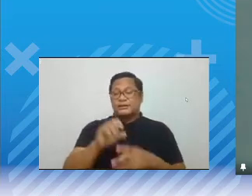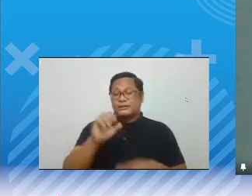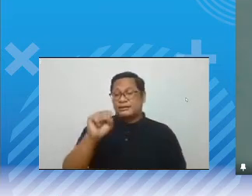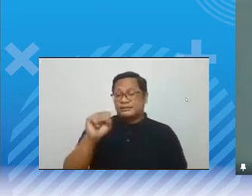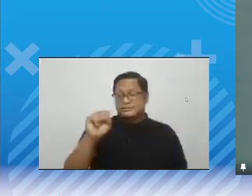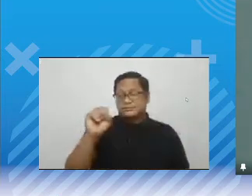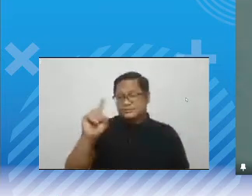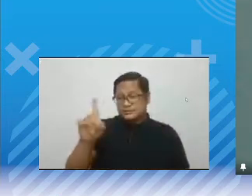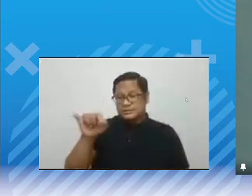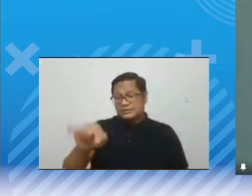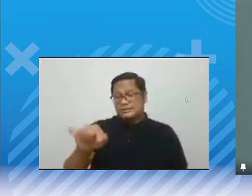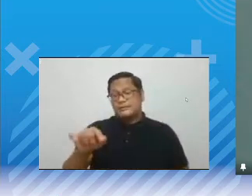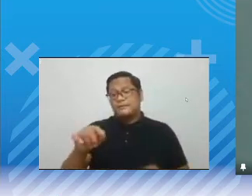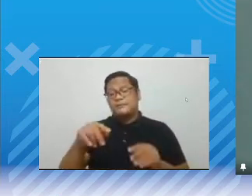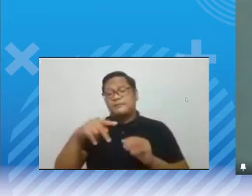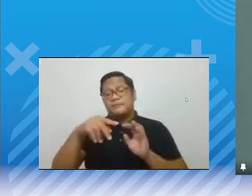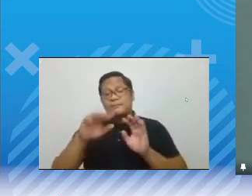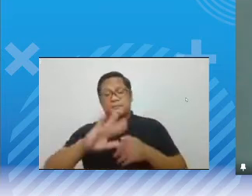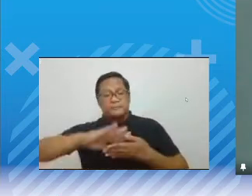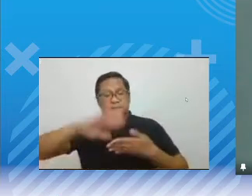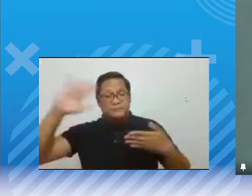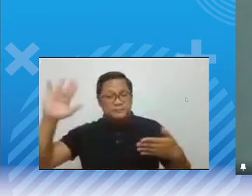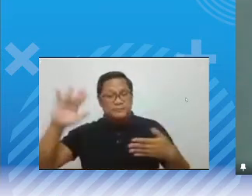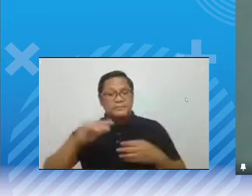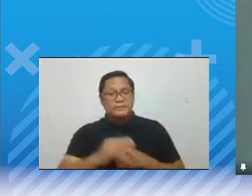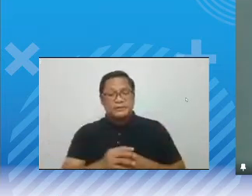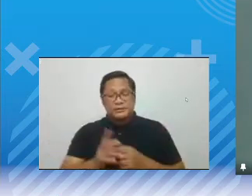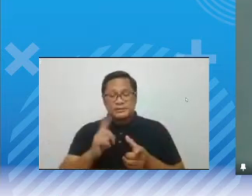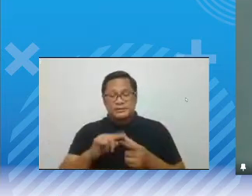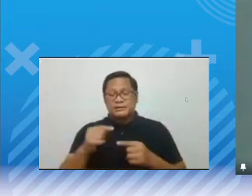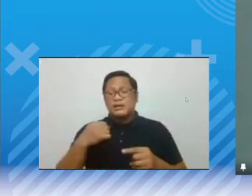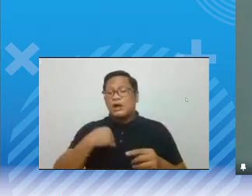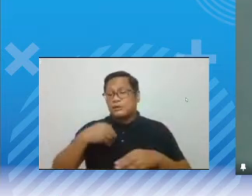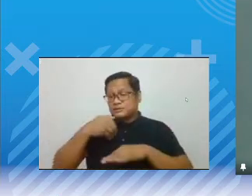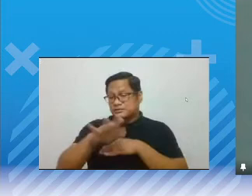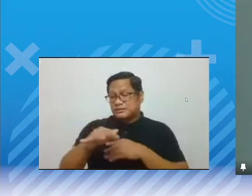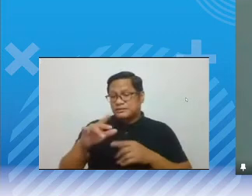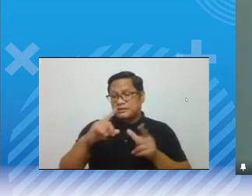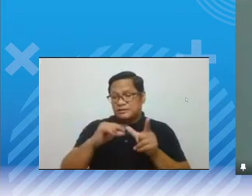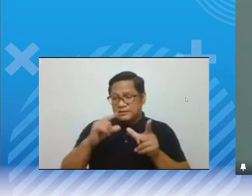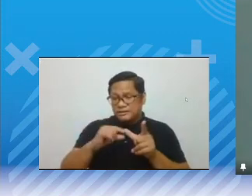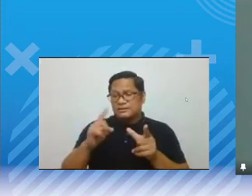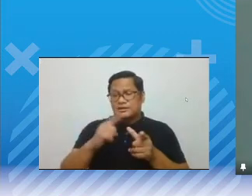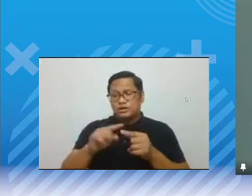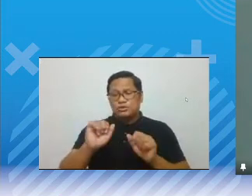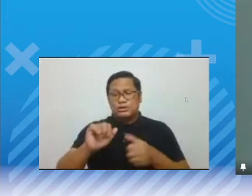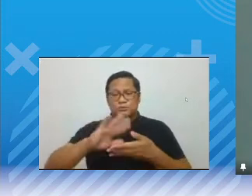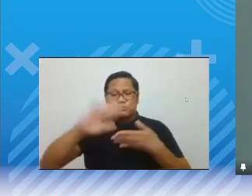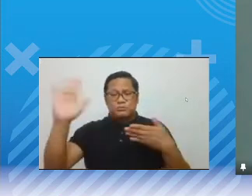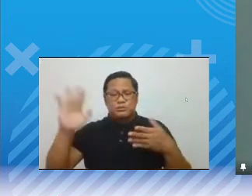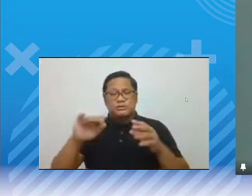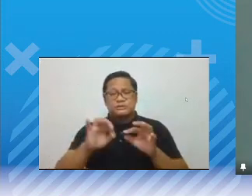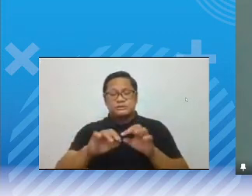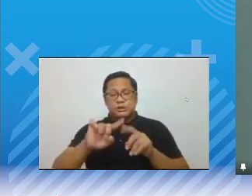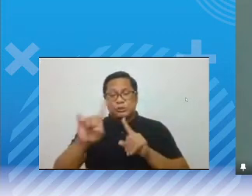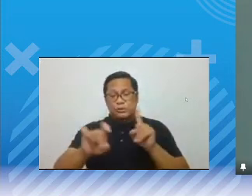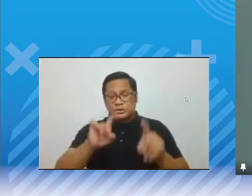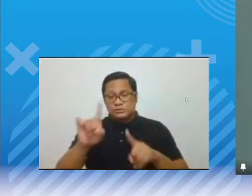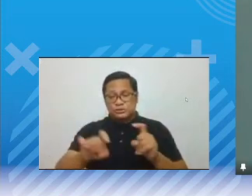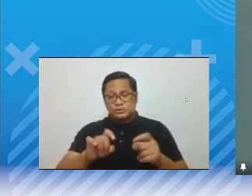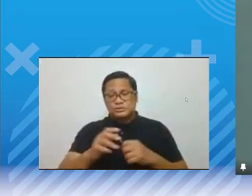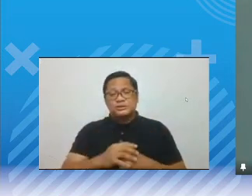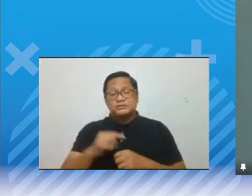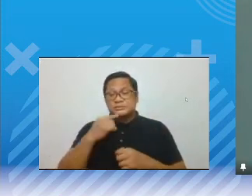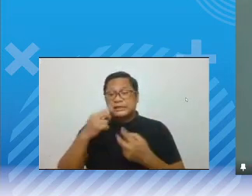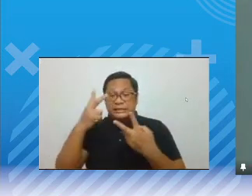status. So, click nyo lang po yung link and pwede nyo po i-post ang inyong mga katanungan at insights. Insights po, napakahalaga